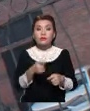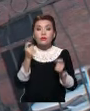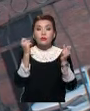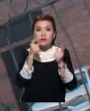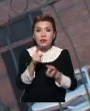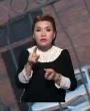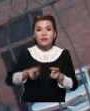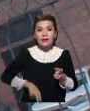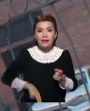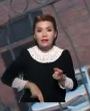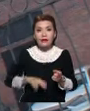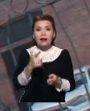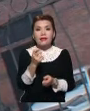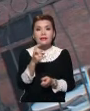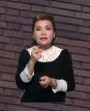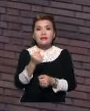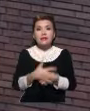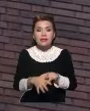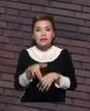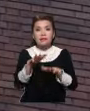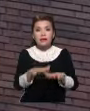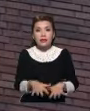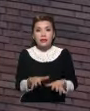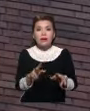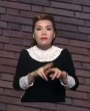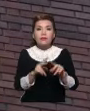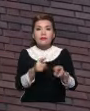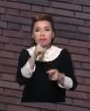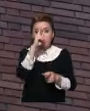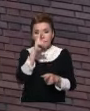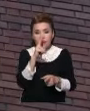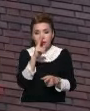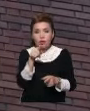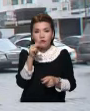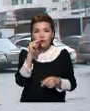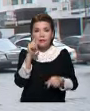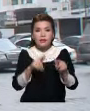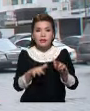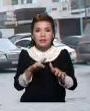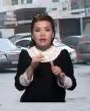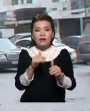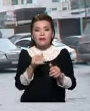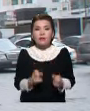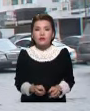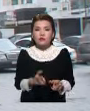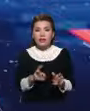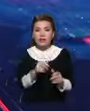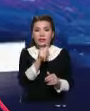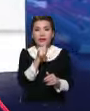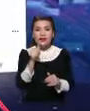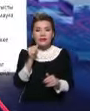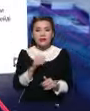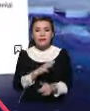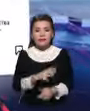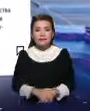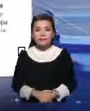известно, что директора гастроцентра, где все и произошло, арестовали на 2 месяца. Его подозревают в укрывательстве преступления.